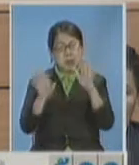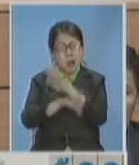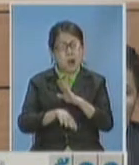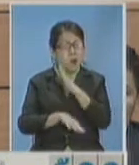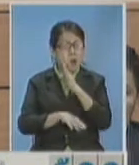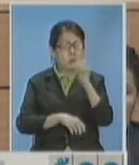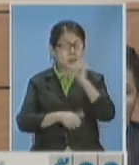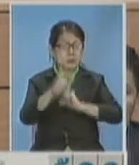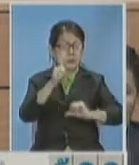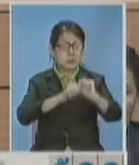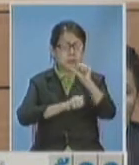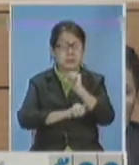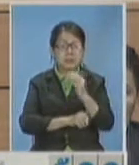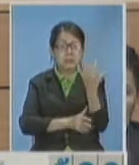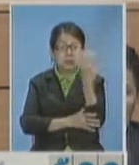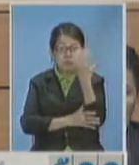ช่อง3